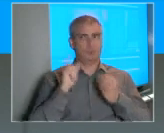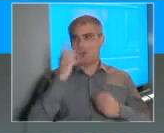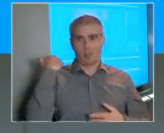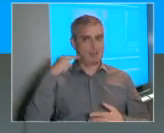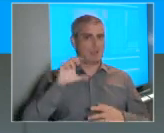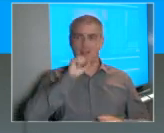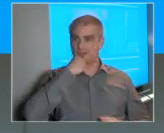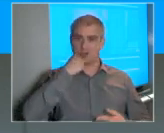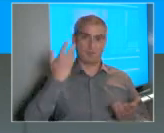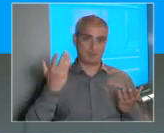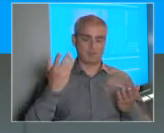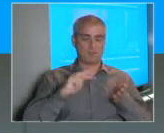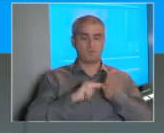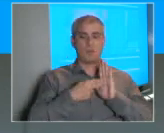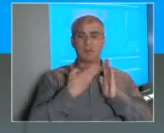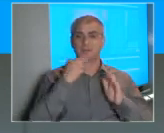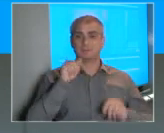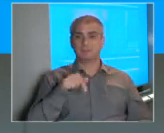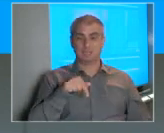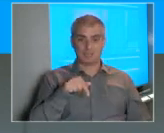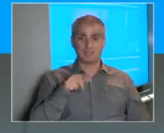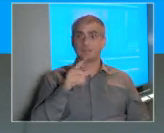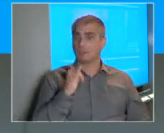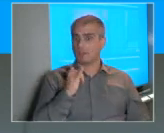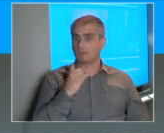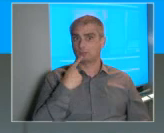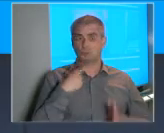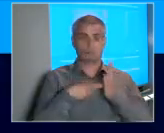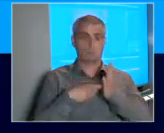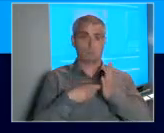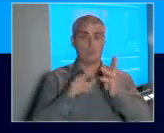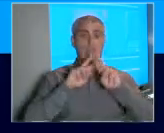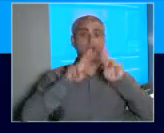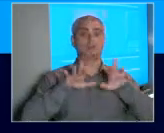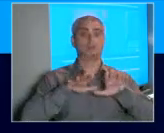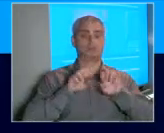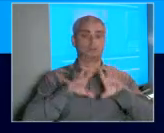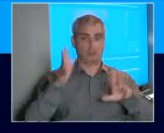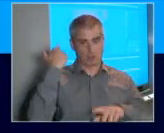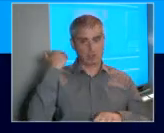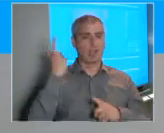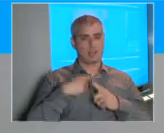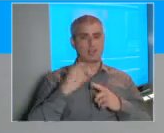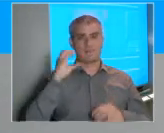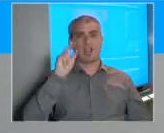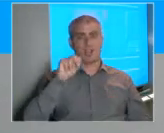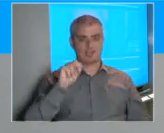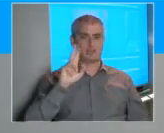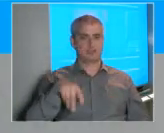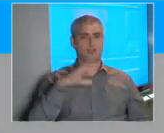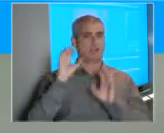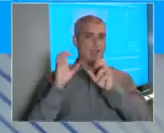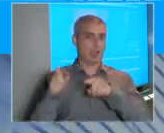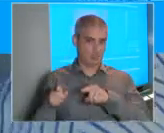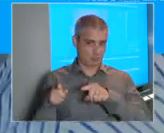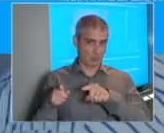היה בתולדות הפוליטיקה הישראלית. זה נכון למשל שלרשות השידור היה, ועדיין לכאן יש תחנת